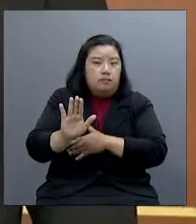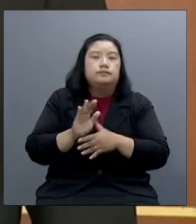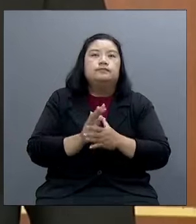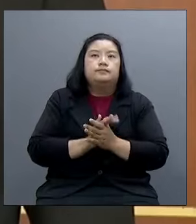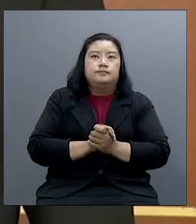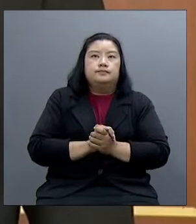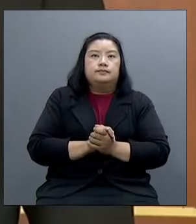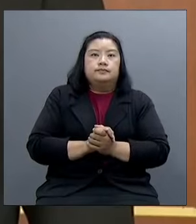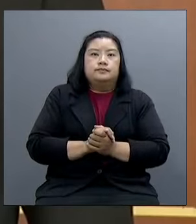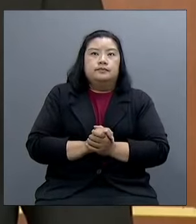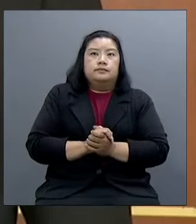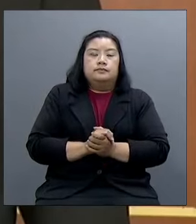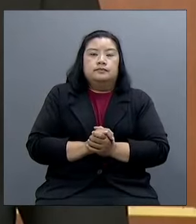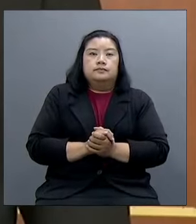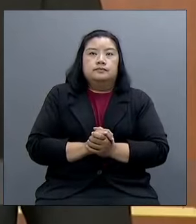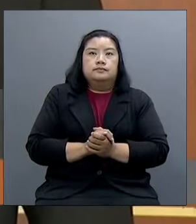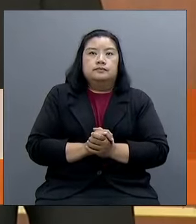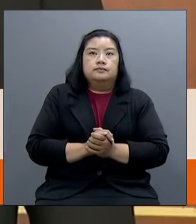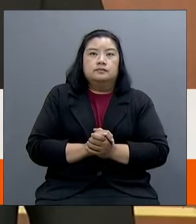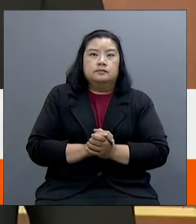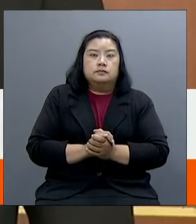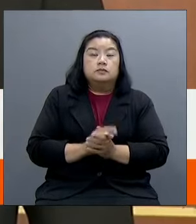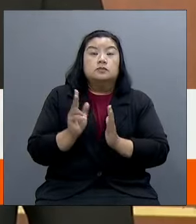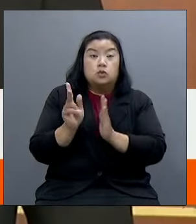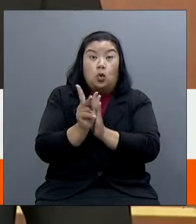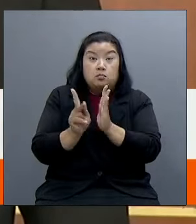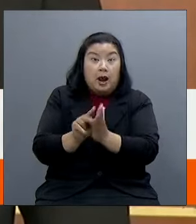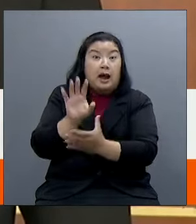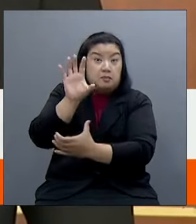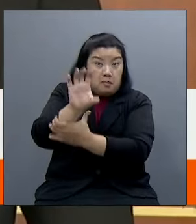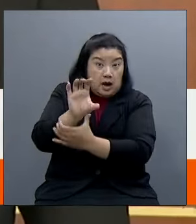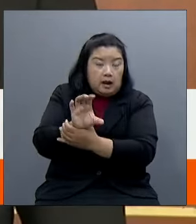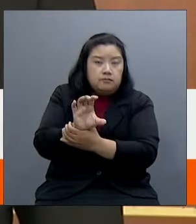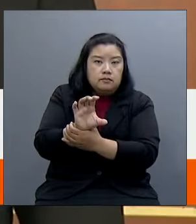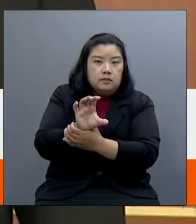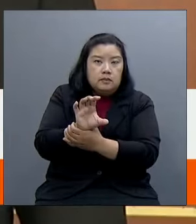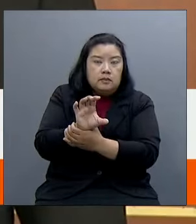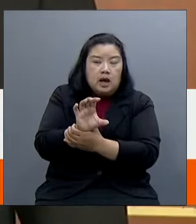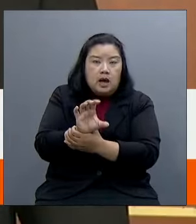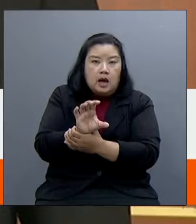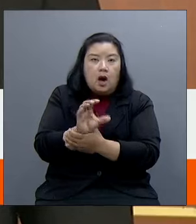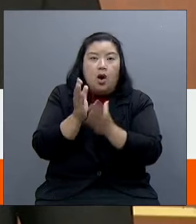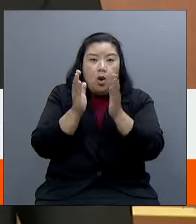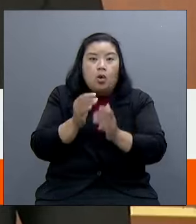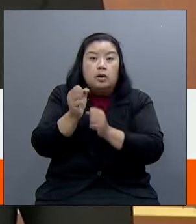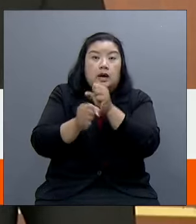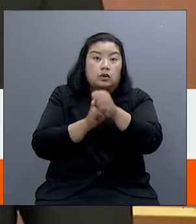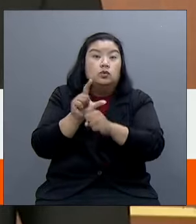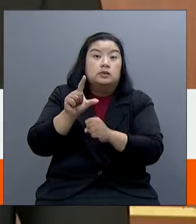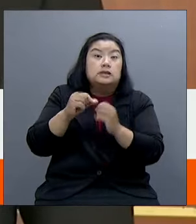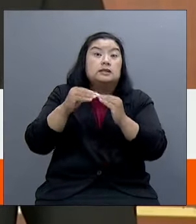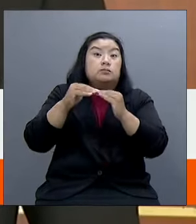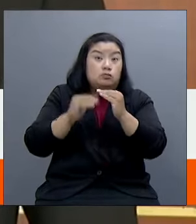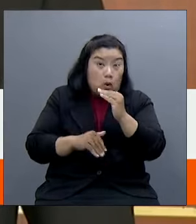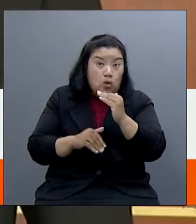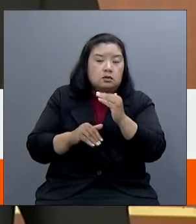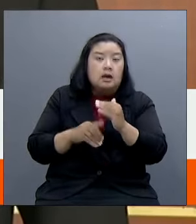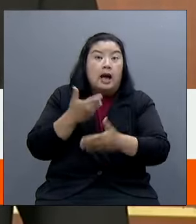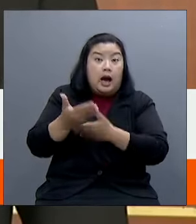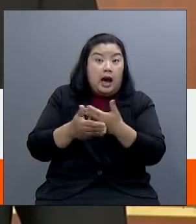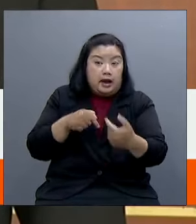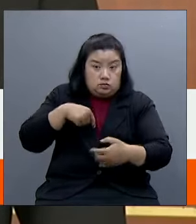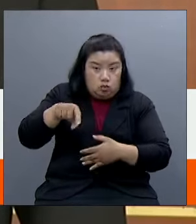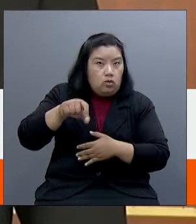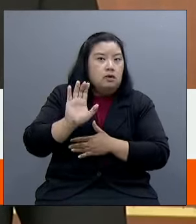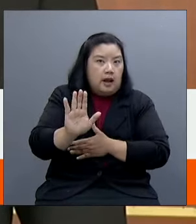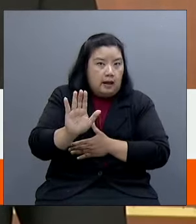กฎหมายไม่ให้เด็ก อายุต่ำที่เกินกฎหมายกำหนดที่ไม่ขายให้เขานะครับแล้วก็เ